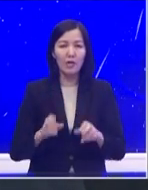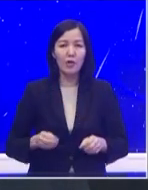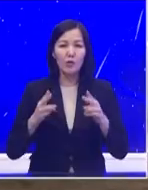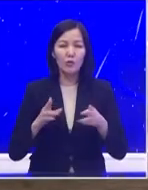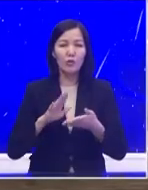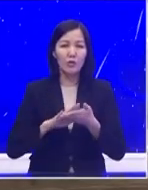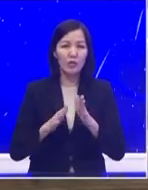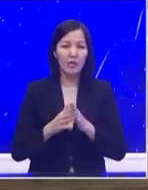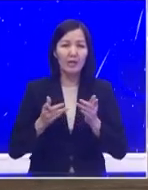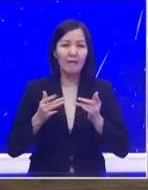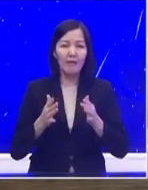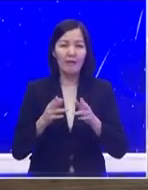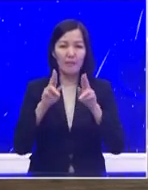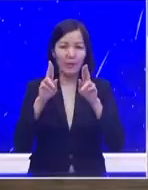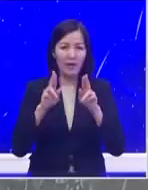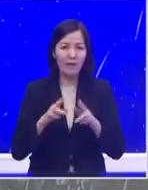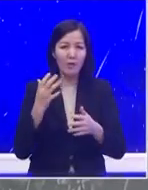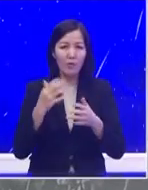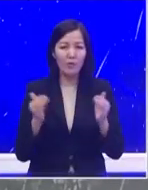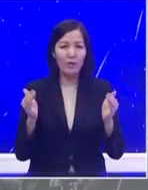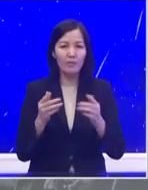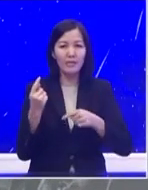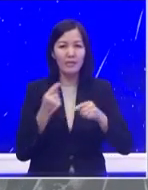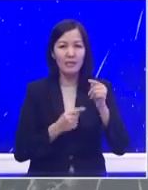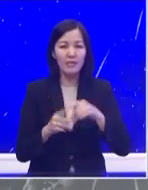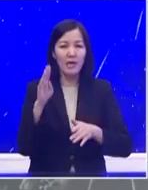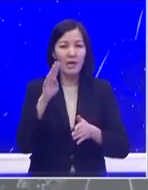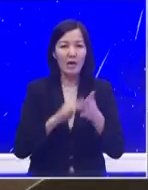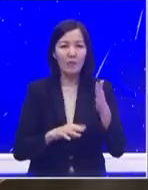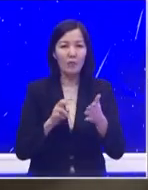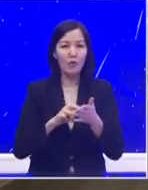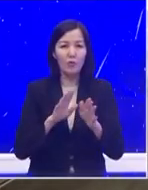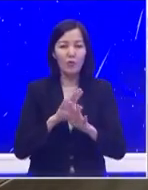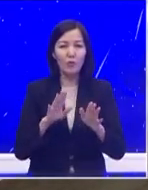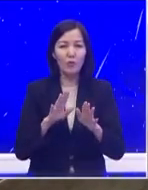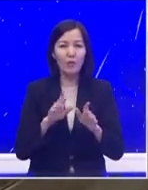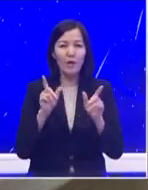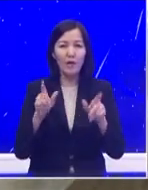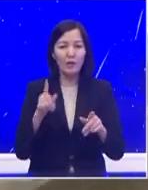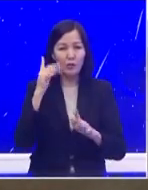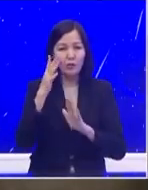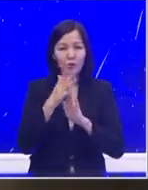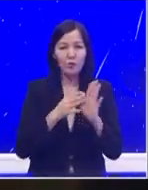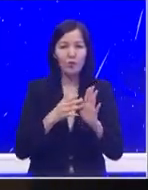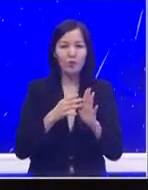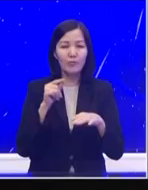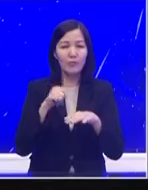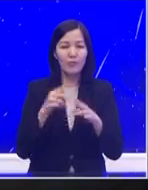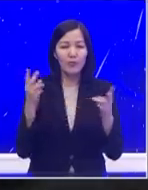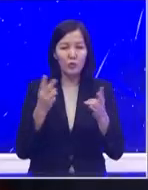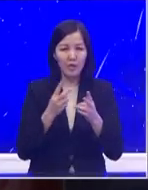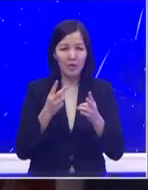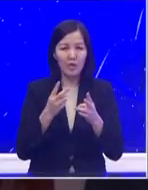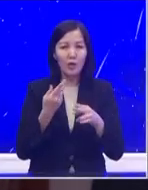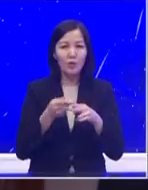жағдай талап шарттарын шағын және орта бизнес өкілдері айыппұлдан қорқып емес, адамдық тұрғысынан түйсініп, үлкен